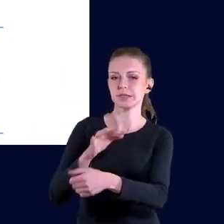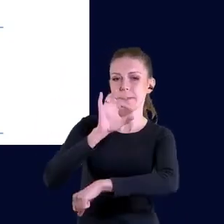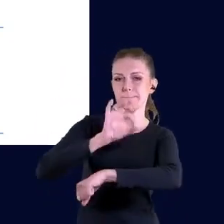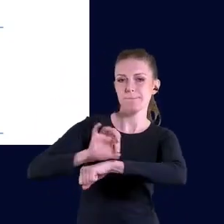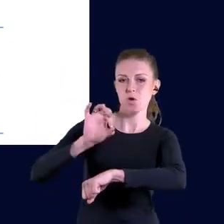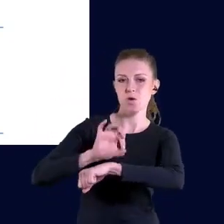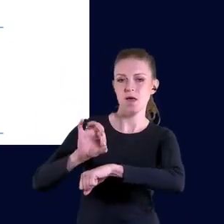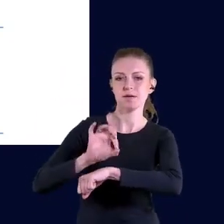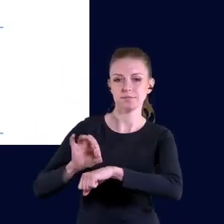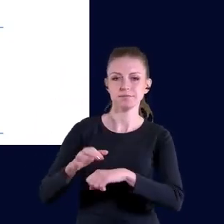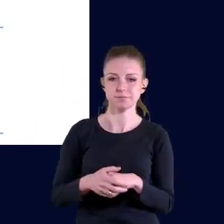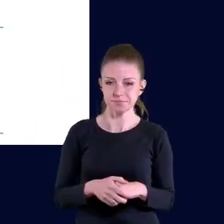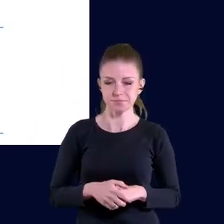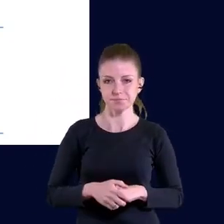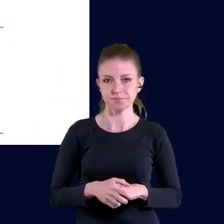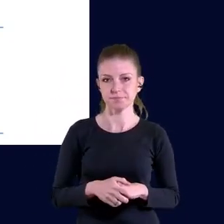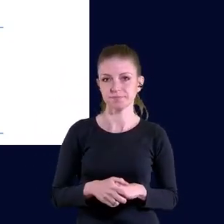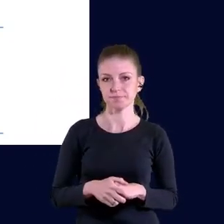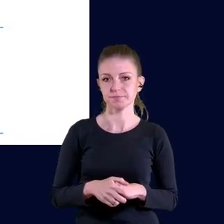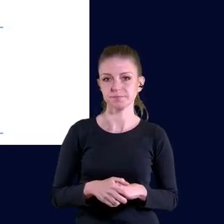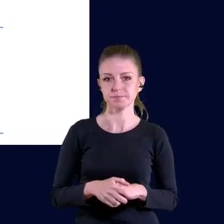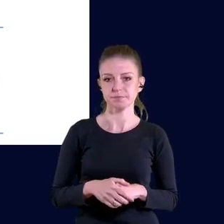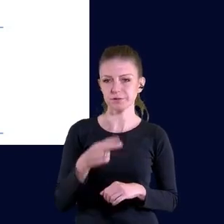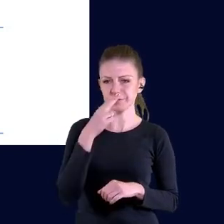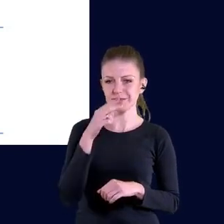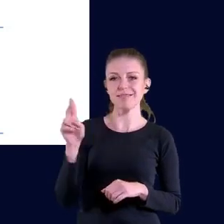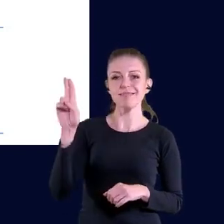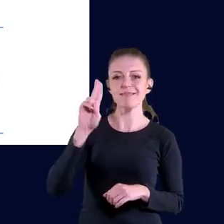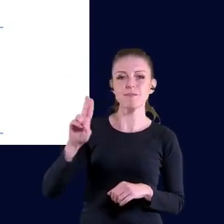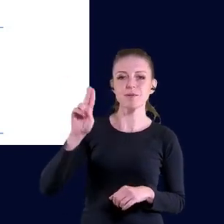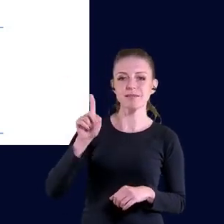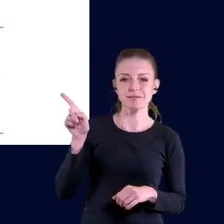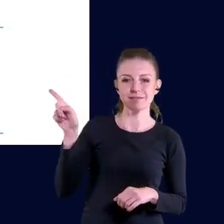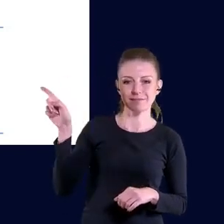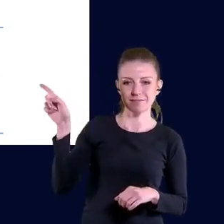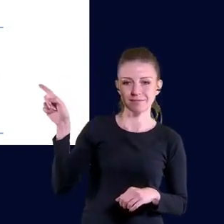i tutaj na niebieskim